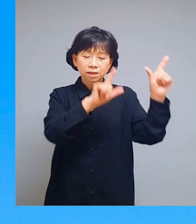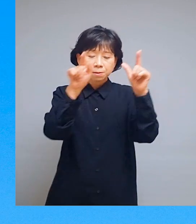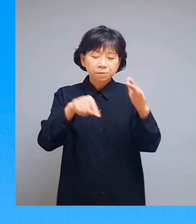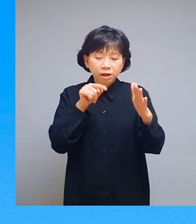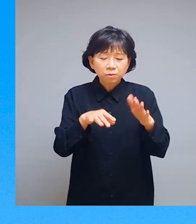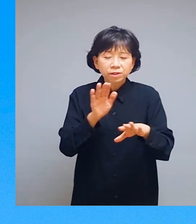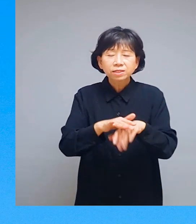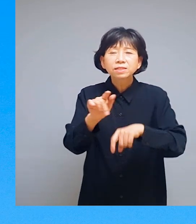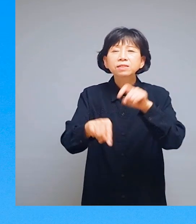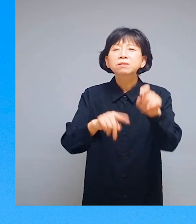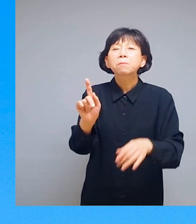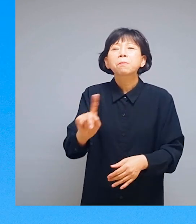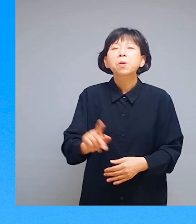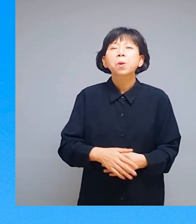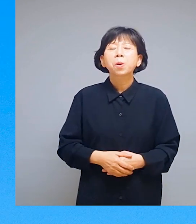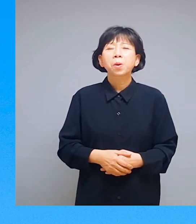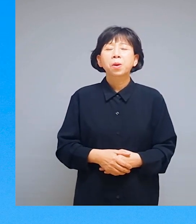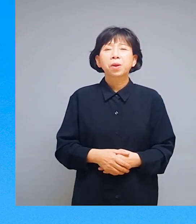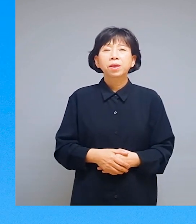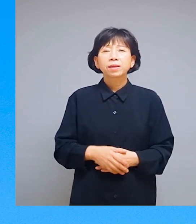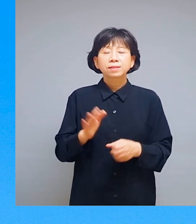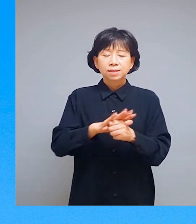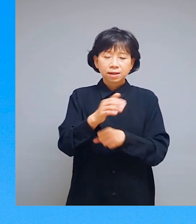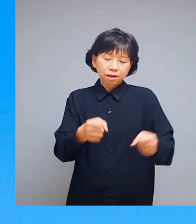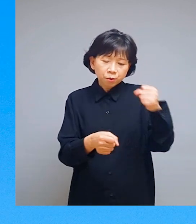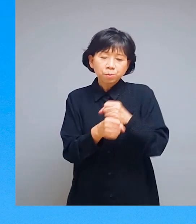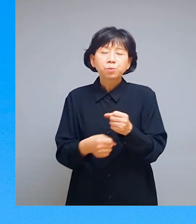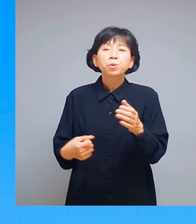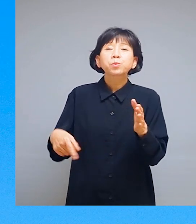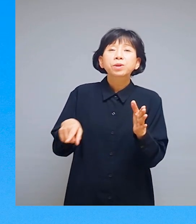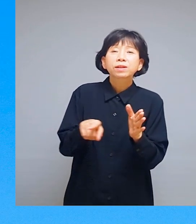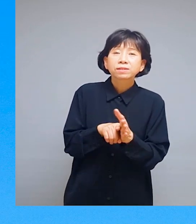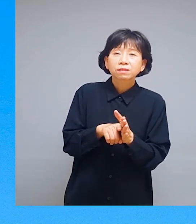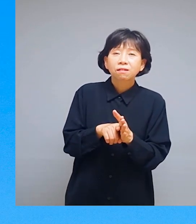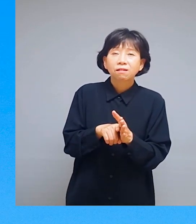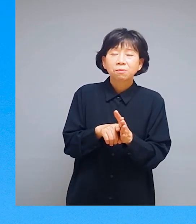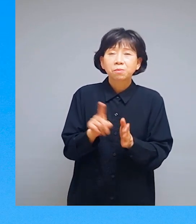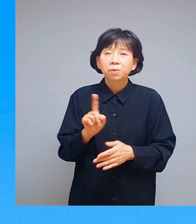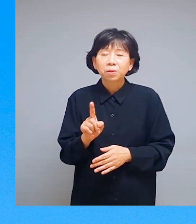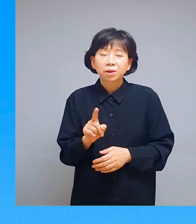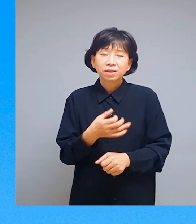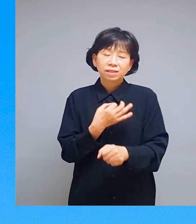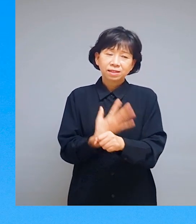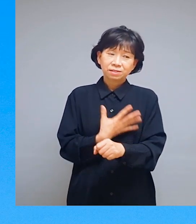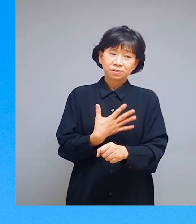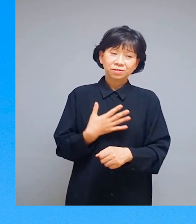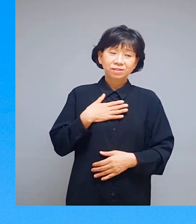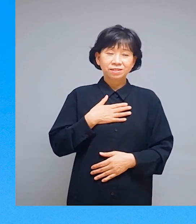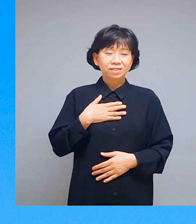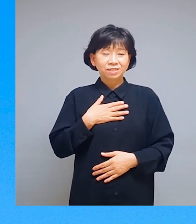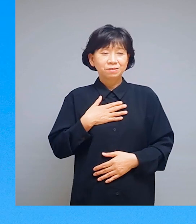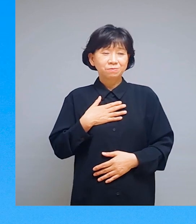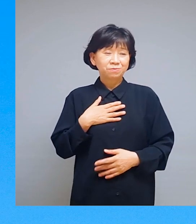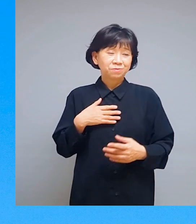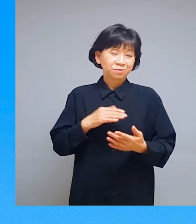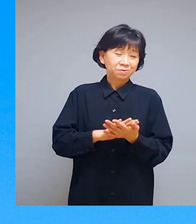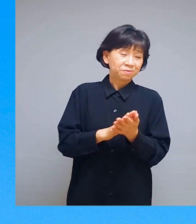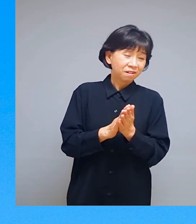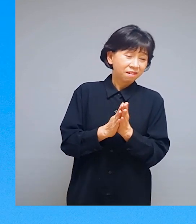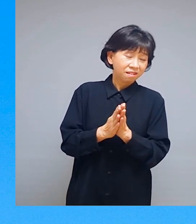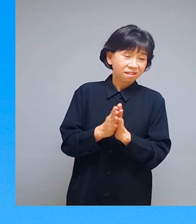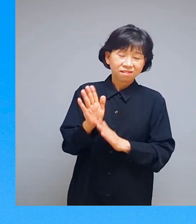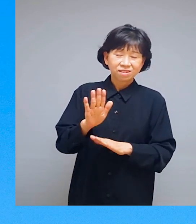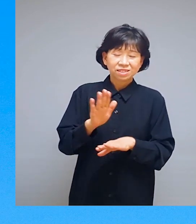어떻게 실천할 수 있을까요? 여러분, 사랑을 회복하는 것은요, 단순한 감정 변화가 아니라 아주 작은